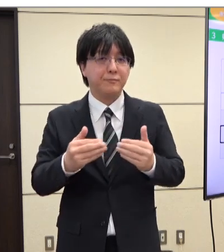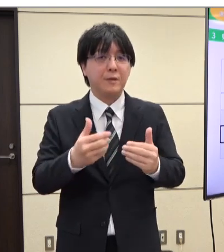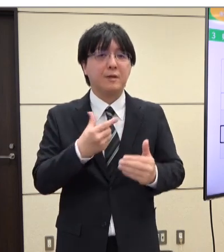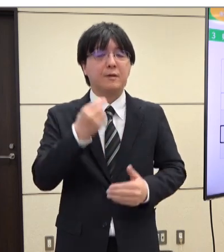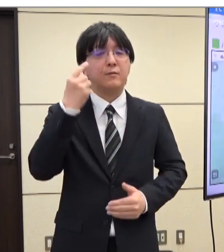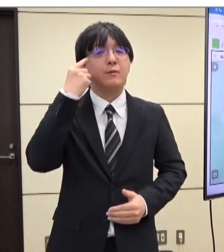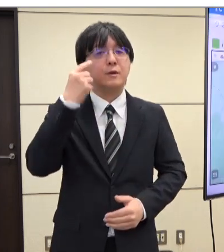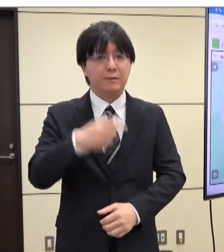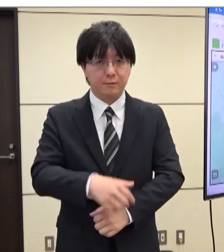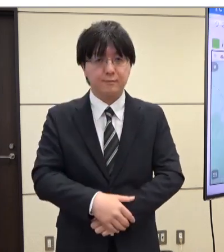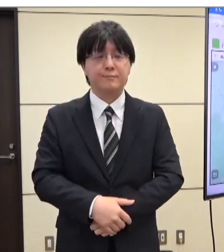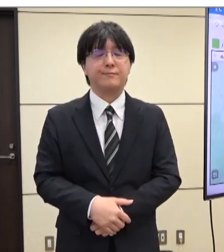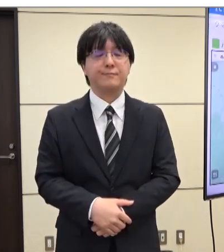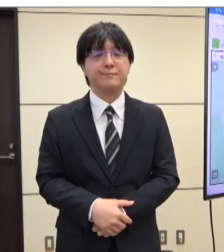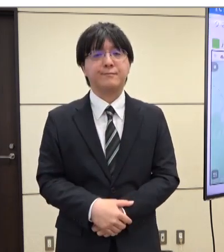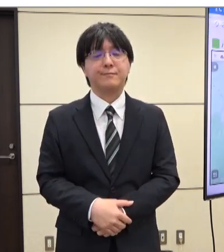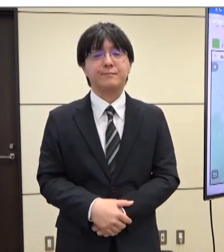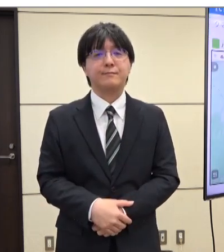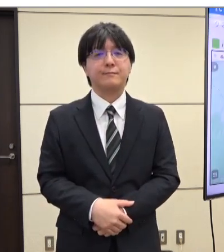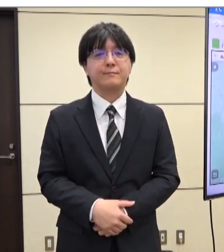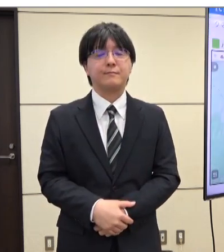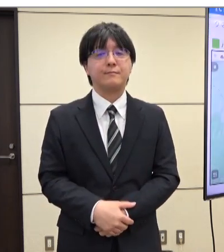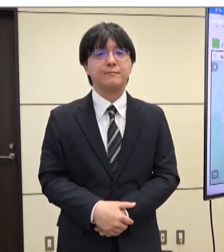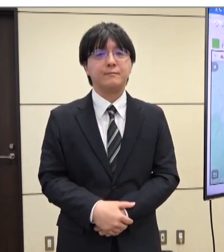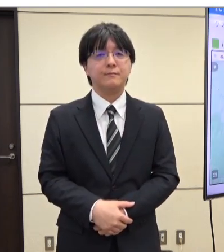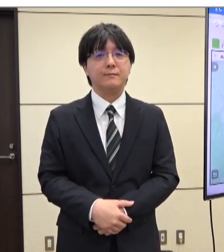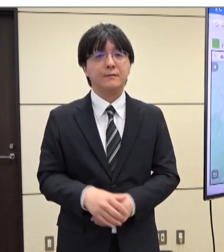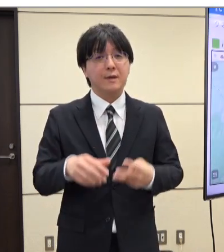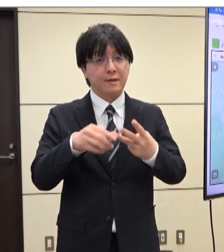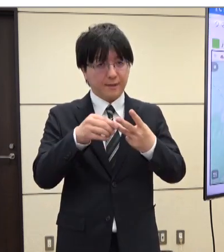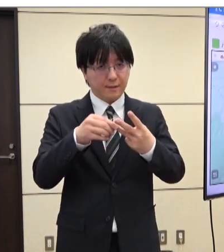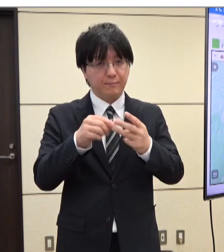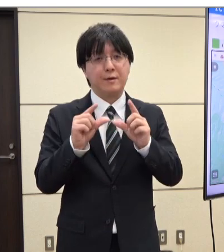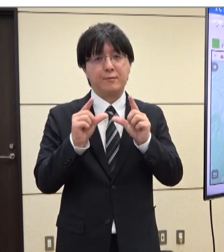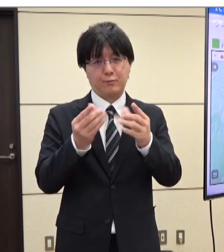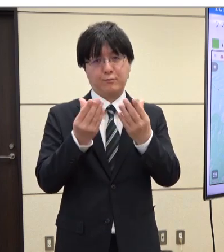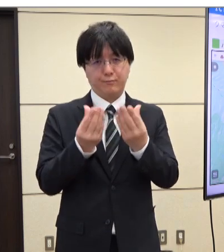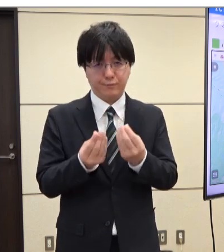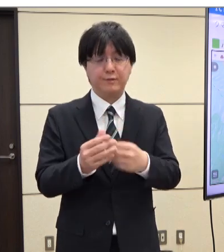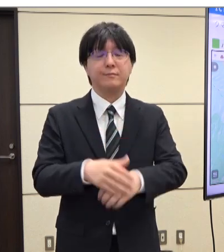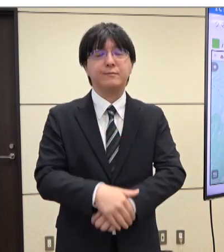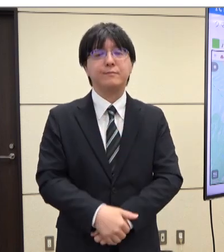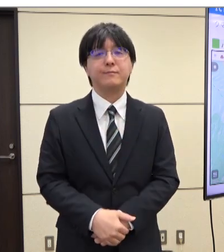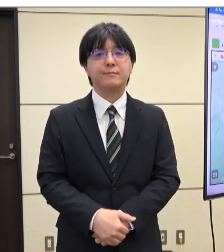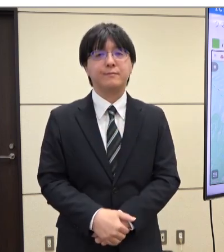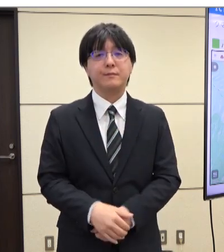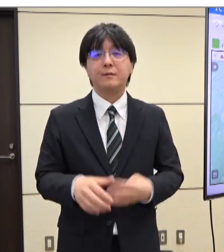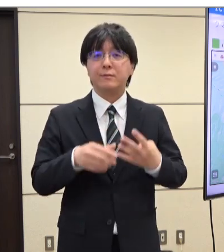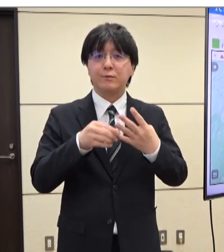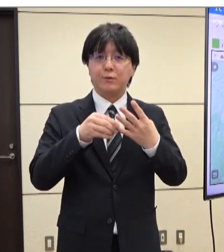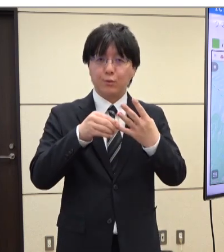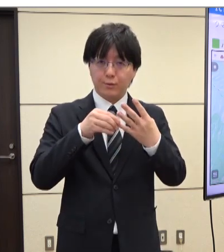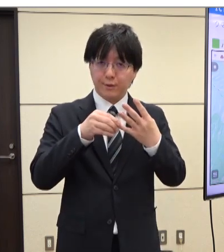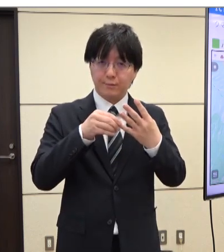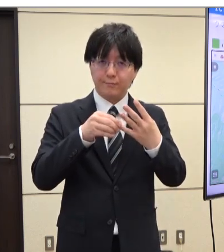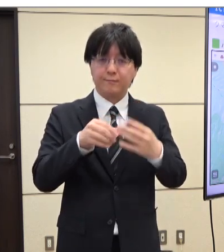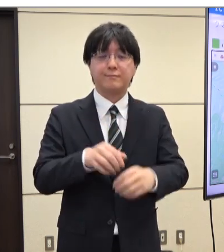ております。はい、3点目は以上であります。続いて4点目